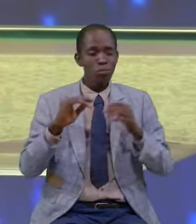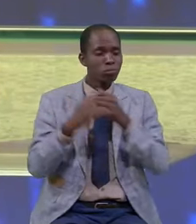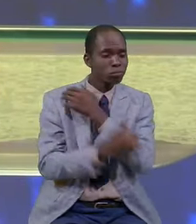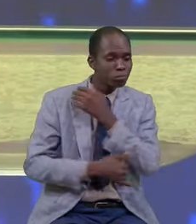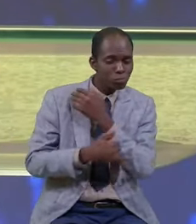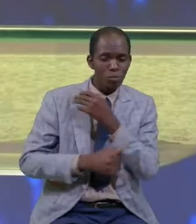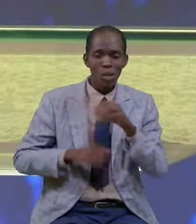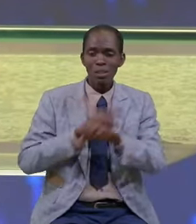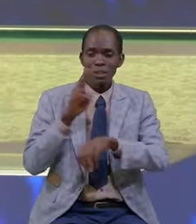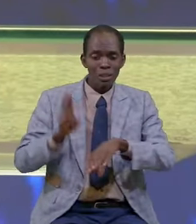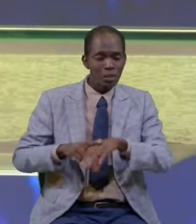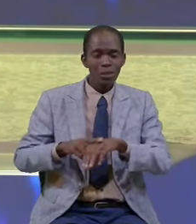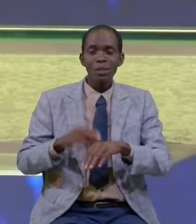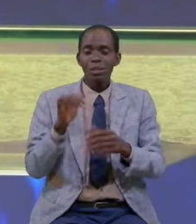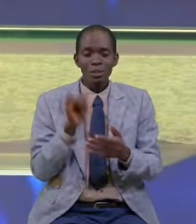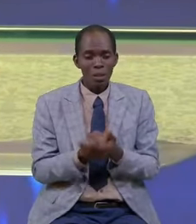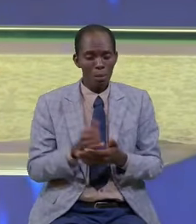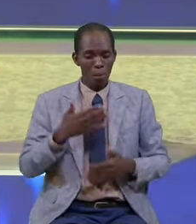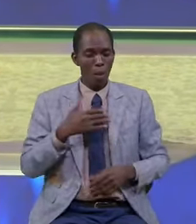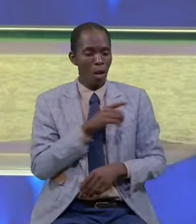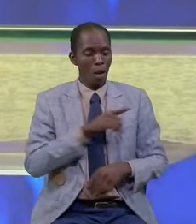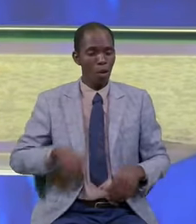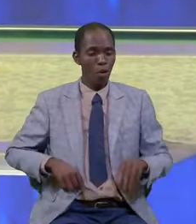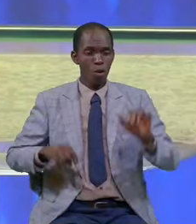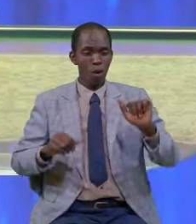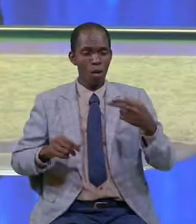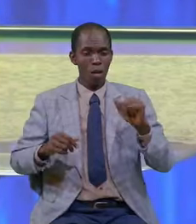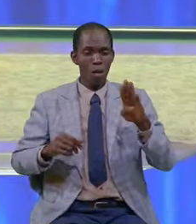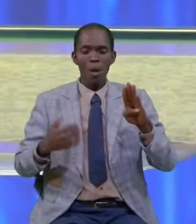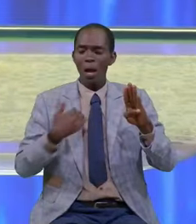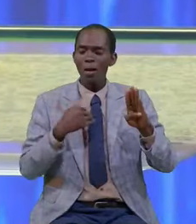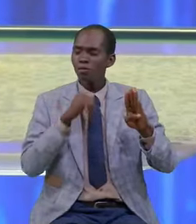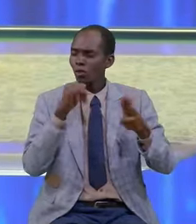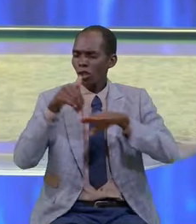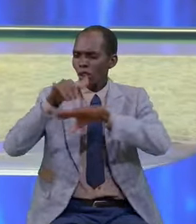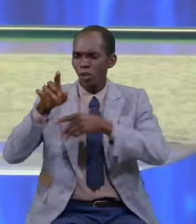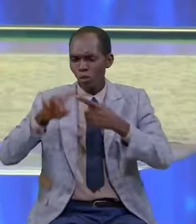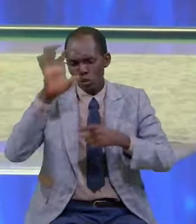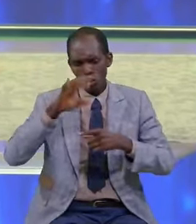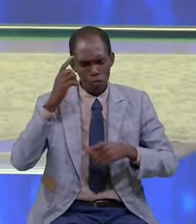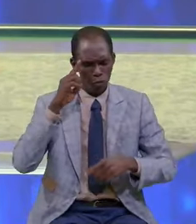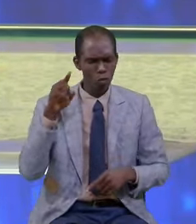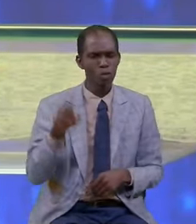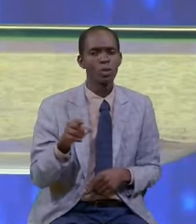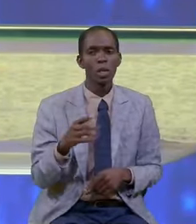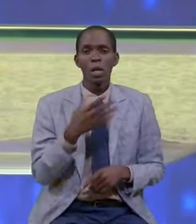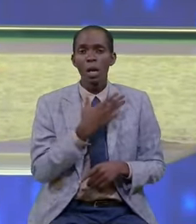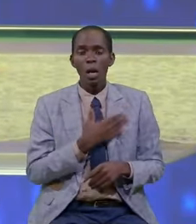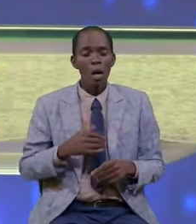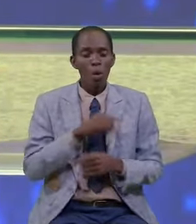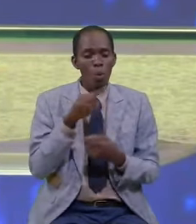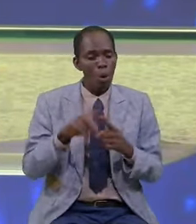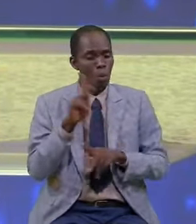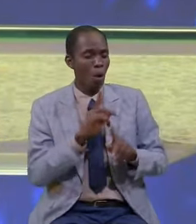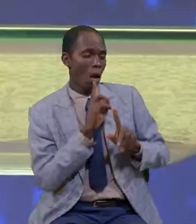n'est envoyé, c'est-à-dire Akab, n'est envoyé pour te chercher. Et quand on disait que tu n'y étais pas,